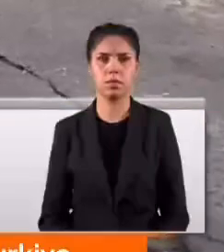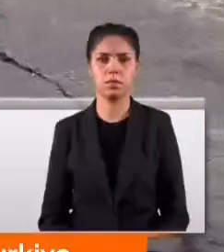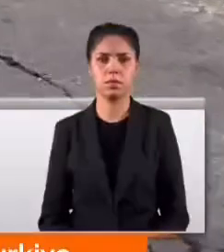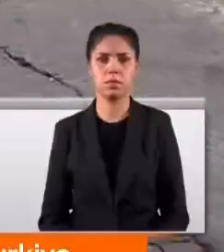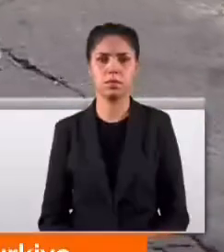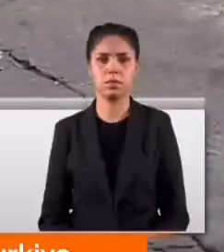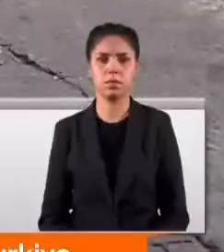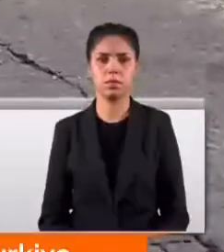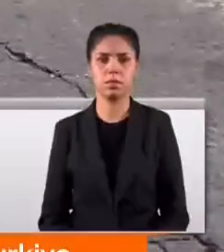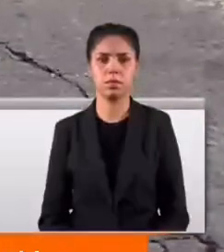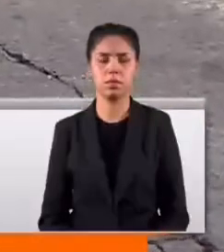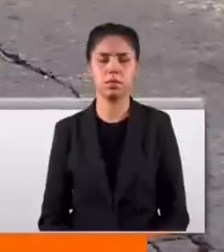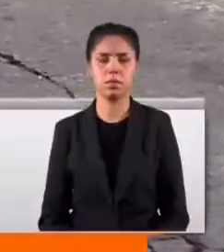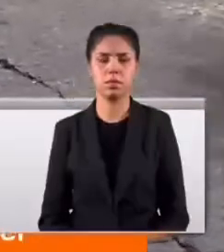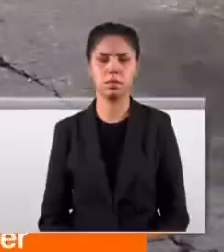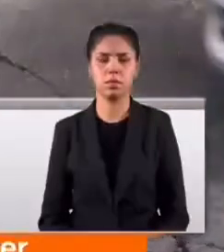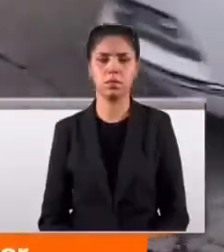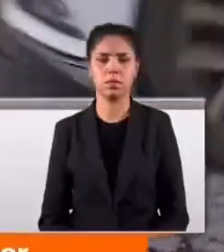Diyor ki...